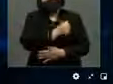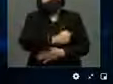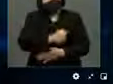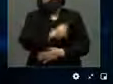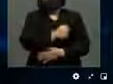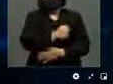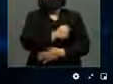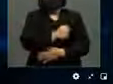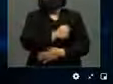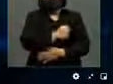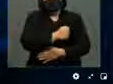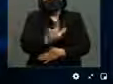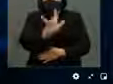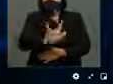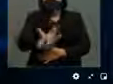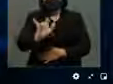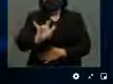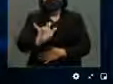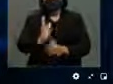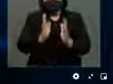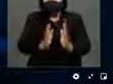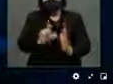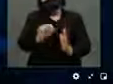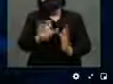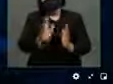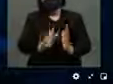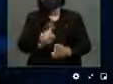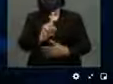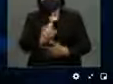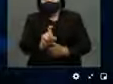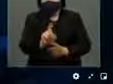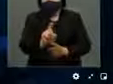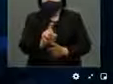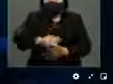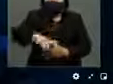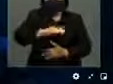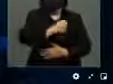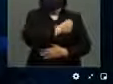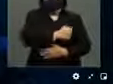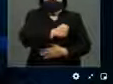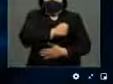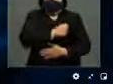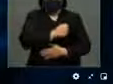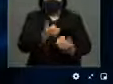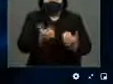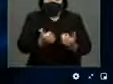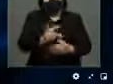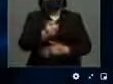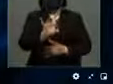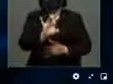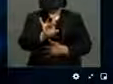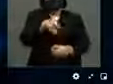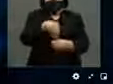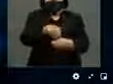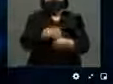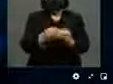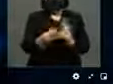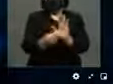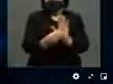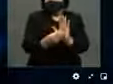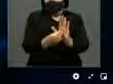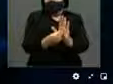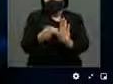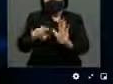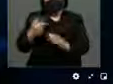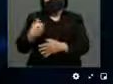กับญาติของ25รายนี้ด้วยนะครับ18รายอยู่ในกรุงเทพมหานครและ1ราย